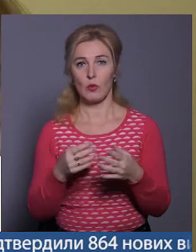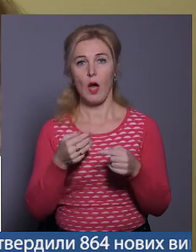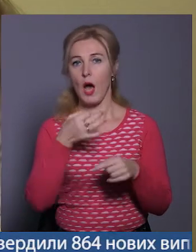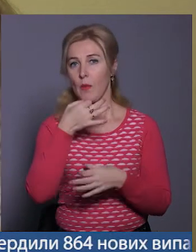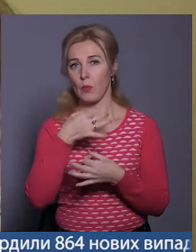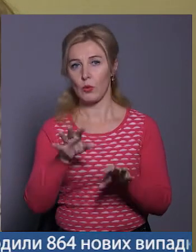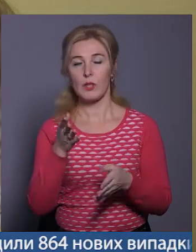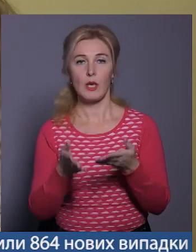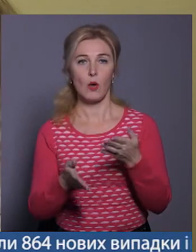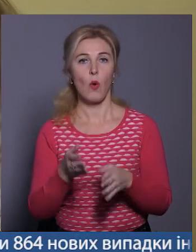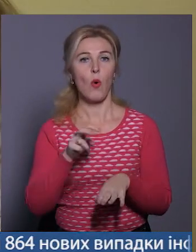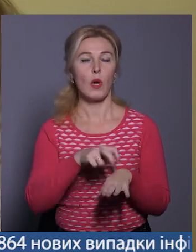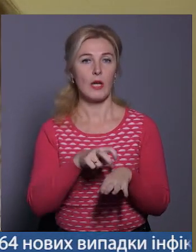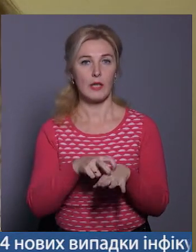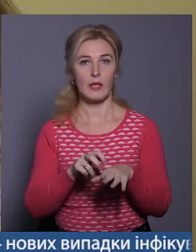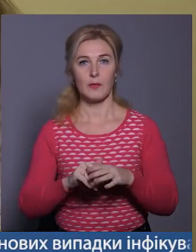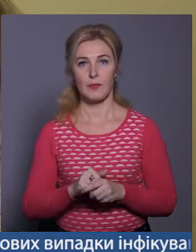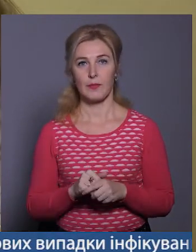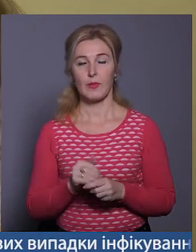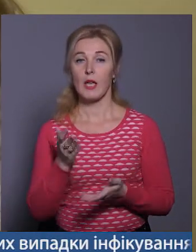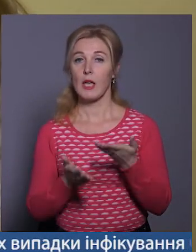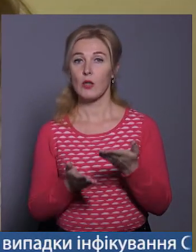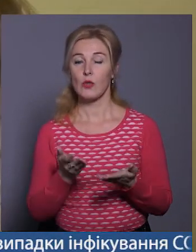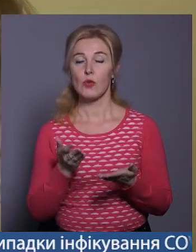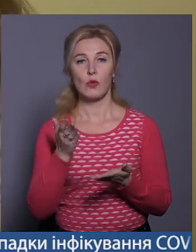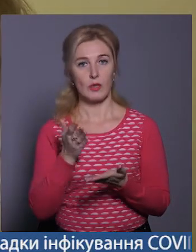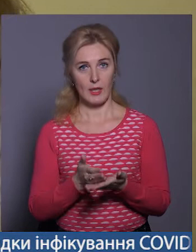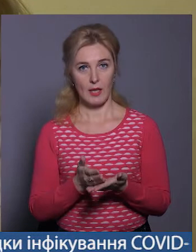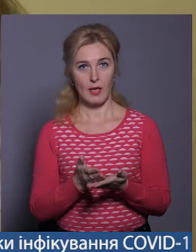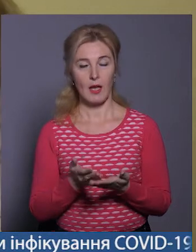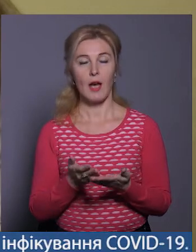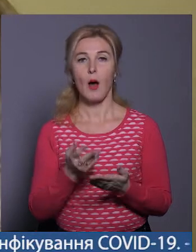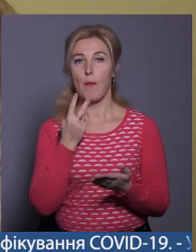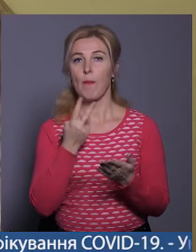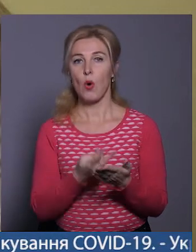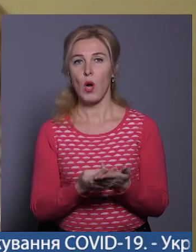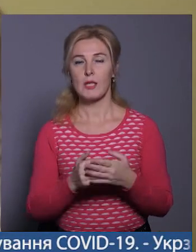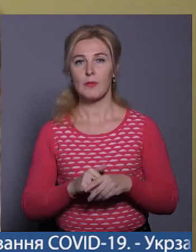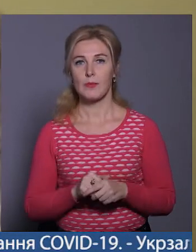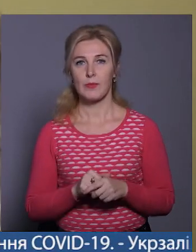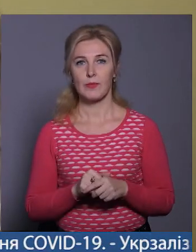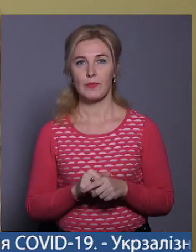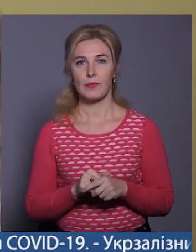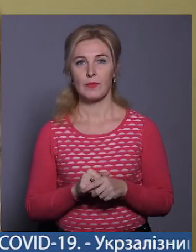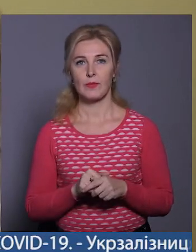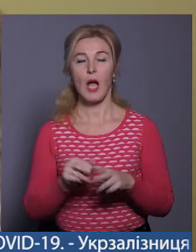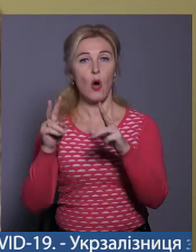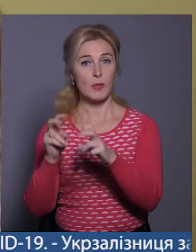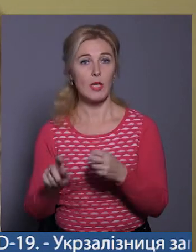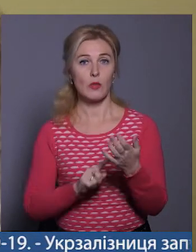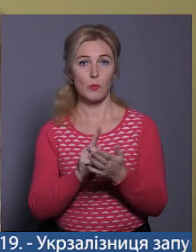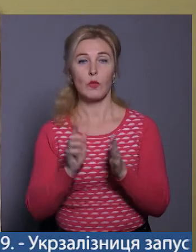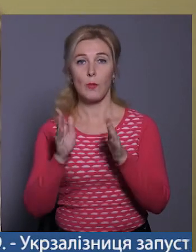будь-якого травматолога, будь-якого військового спеціаліста, якщо для цього є покази. І в обстеженні має